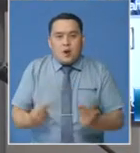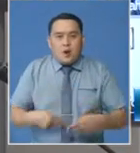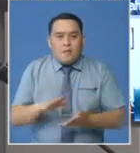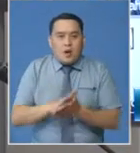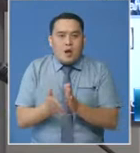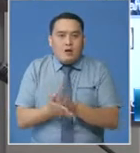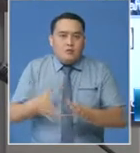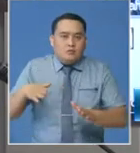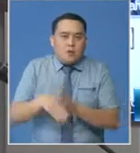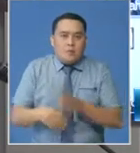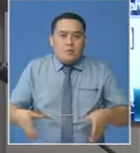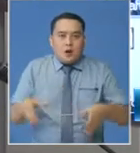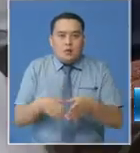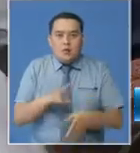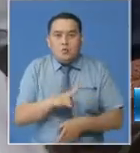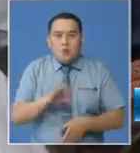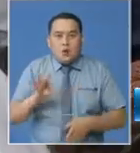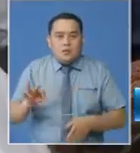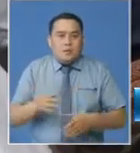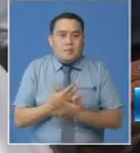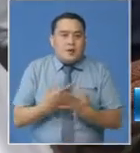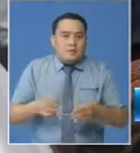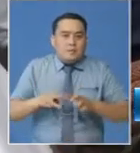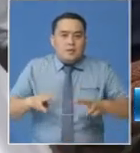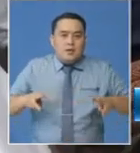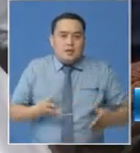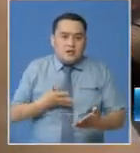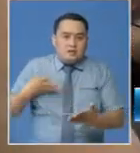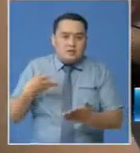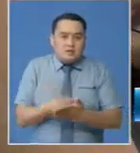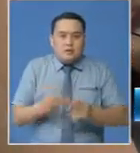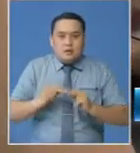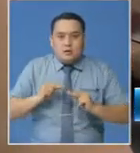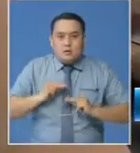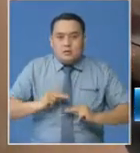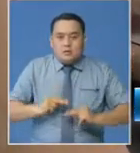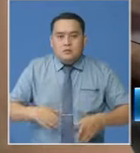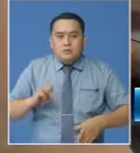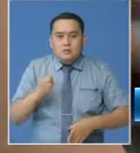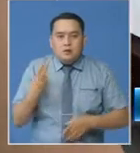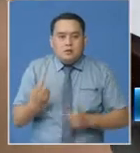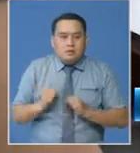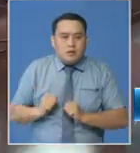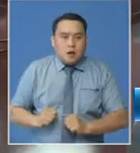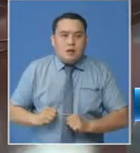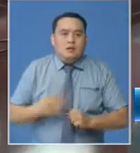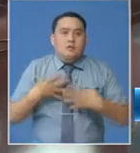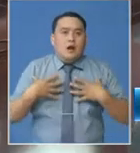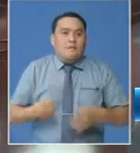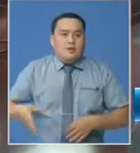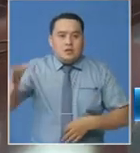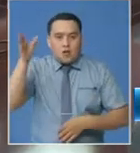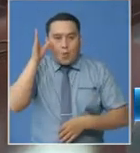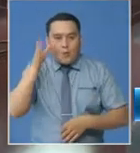меморандум о взаимодействии партии «Нур-Отан» с рядом министерств по инвестициям, развитию, труда и социальной защиты, здравоохранения, образования и